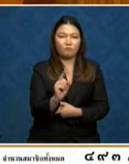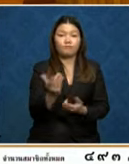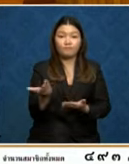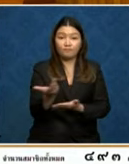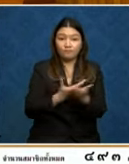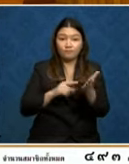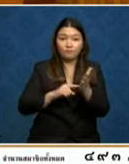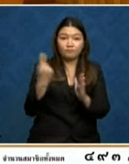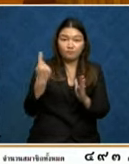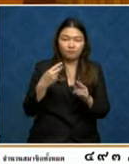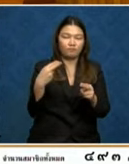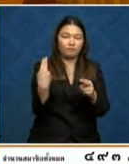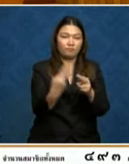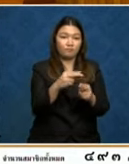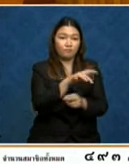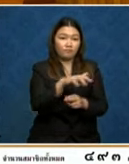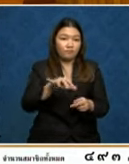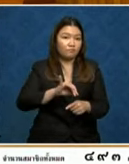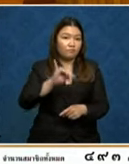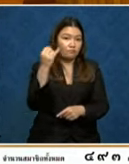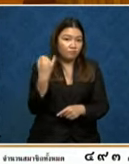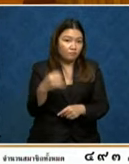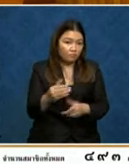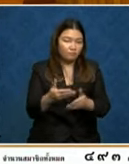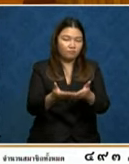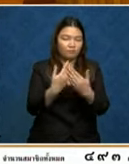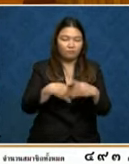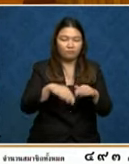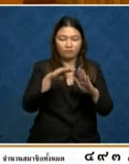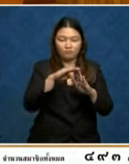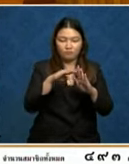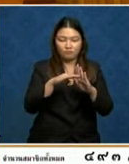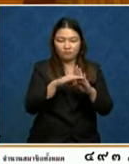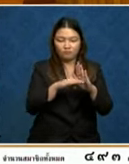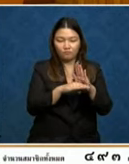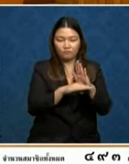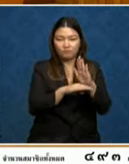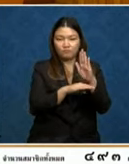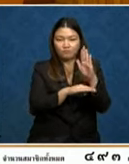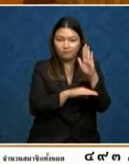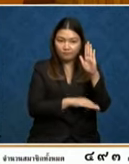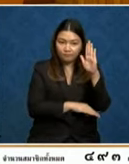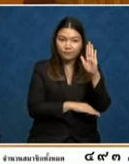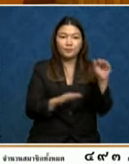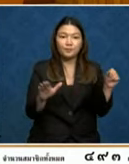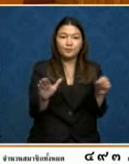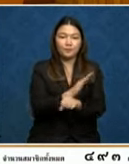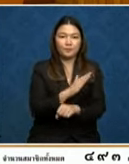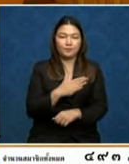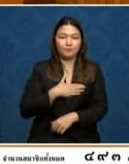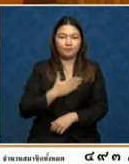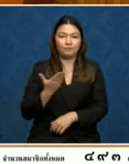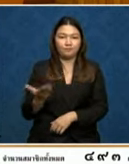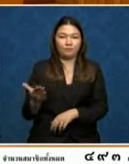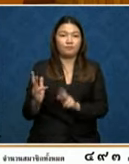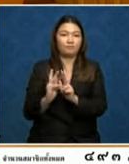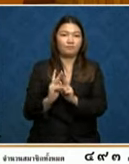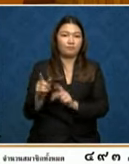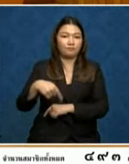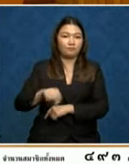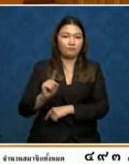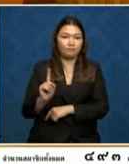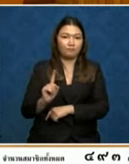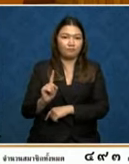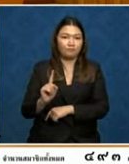ตั้งแต่ชื่อร่าง ความประรบ และเรียงลำดับไปจนจบร่างโดยผมจะให้ โดย